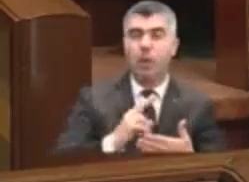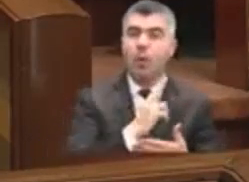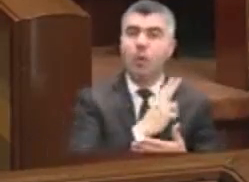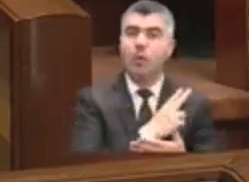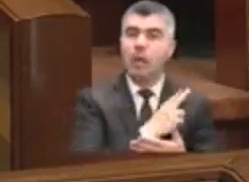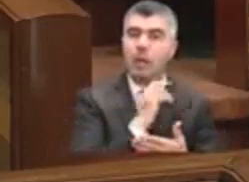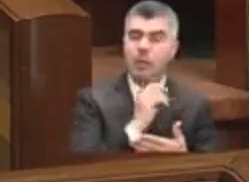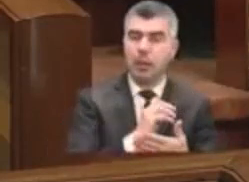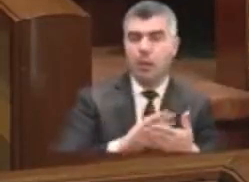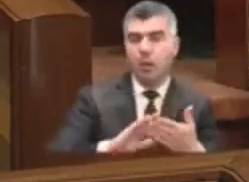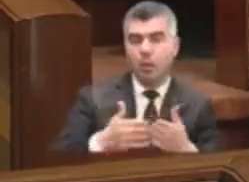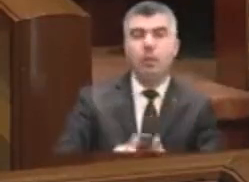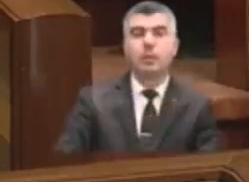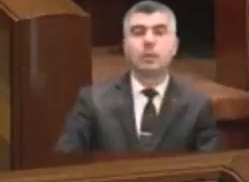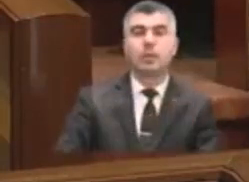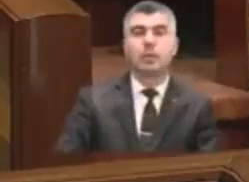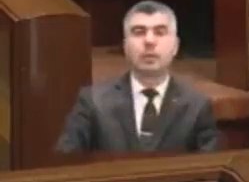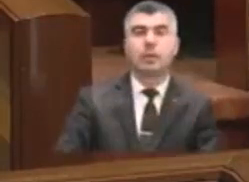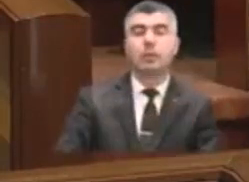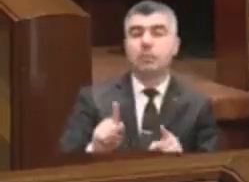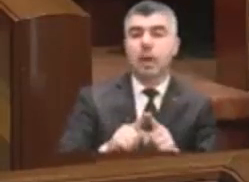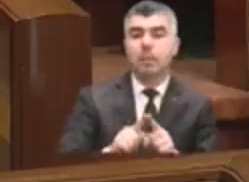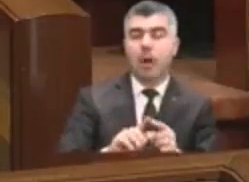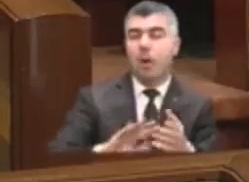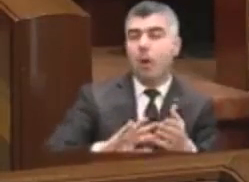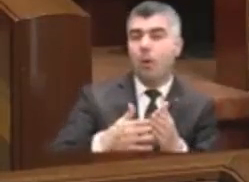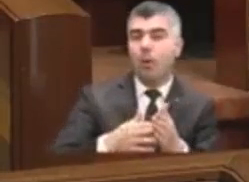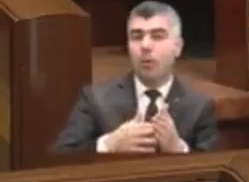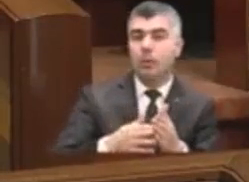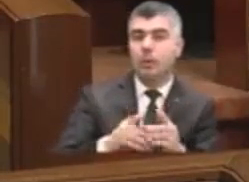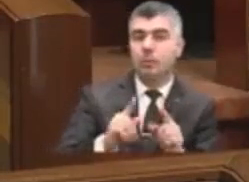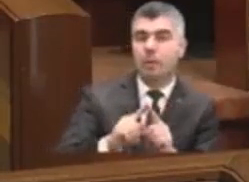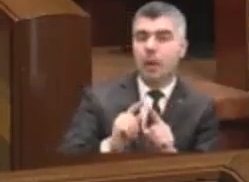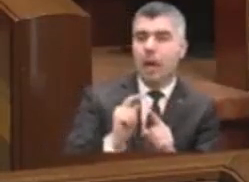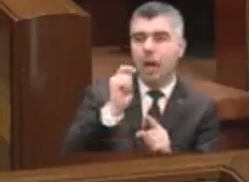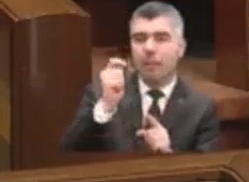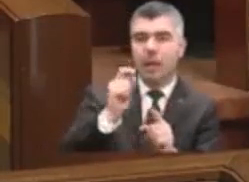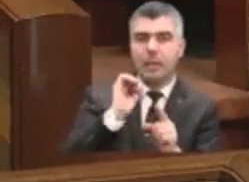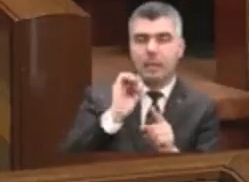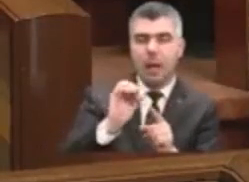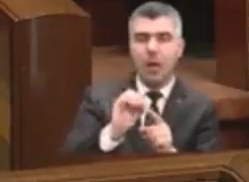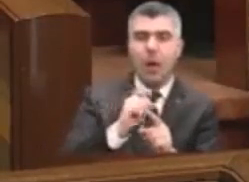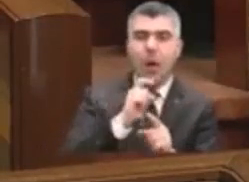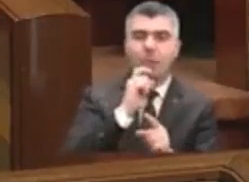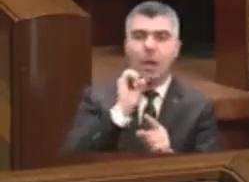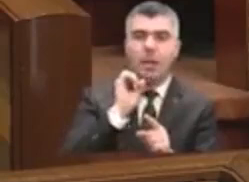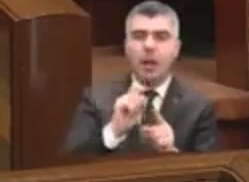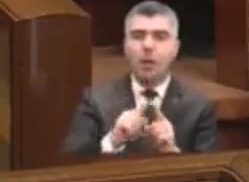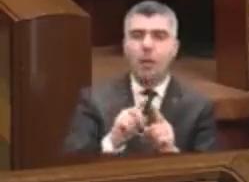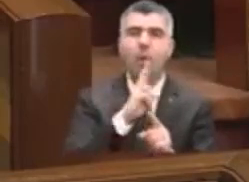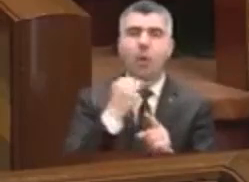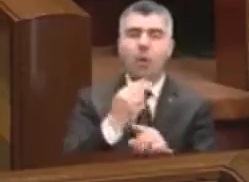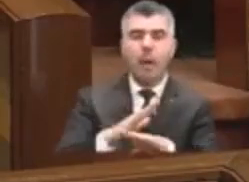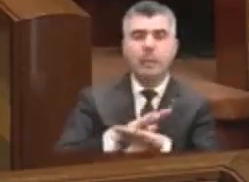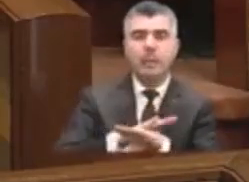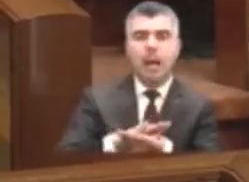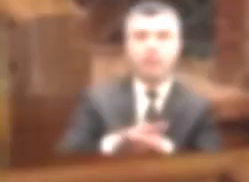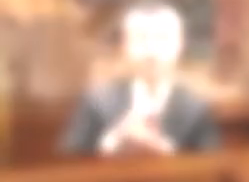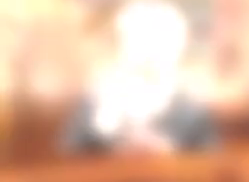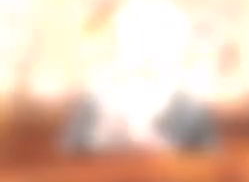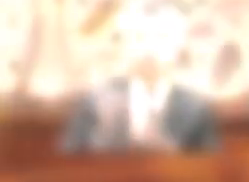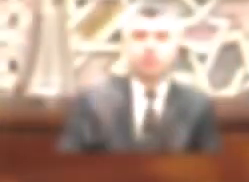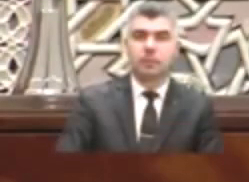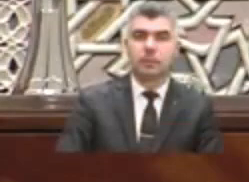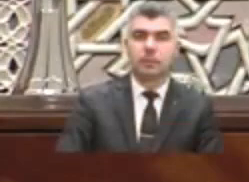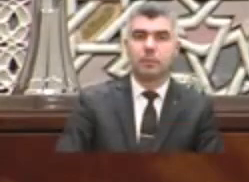لا لشيء الا لانه رفع البطاقه الحمراء في وجه الحكومه الحاليه وفي سياساتها العموميه